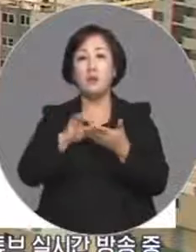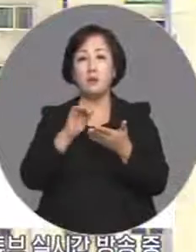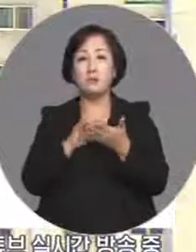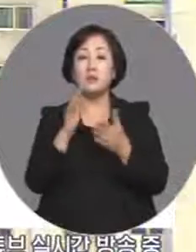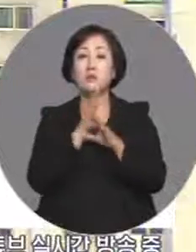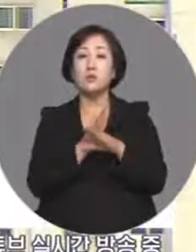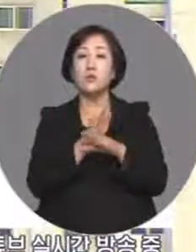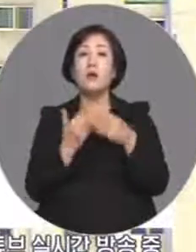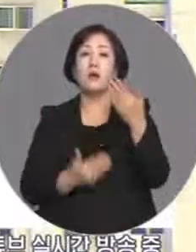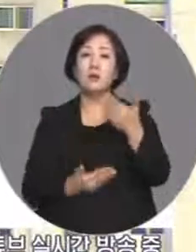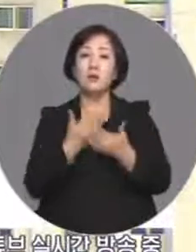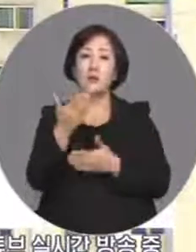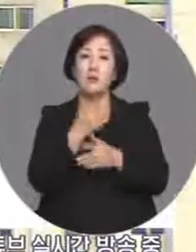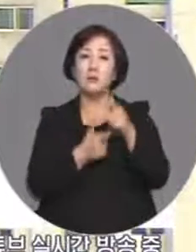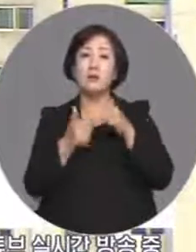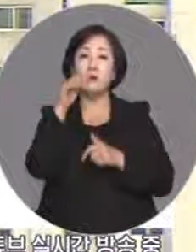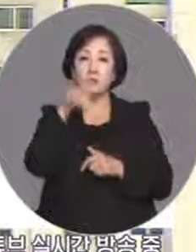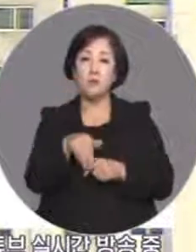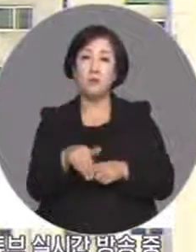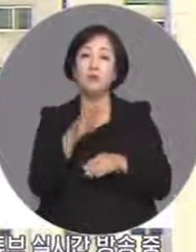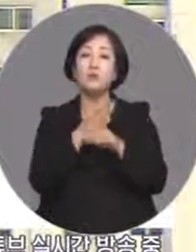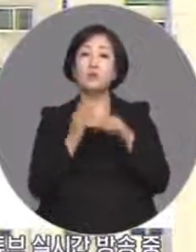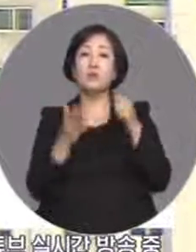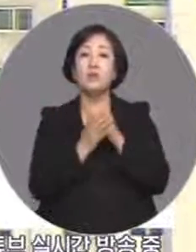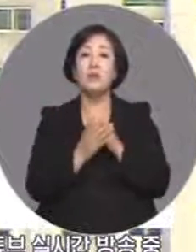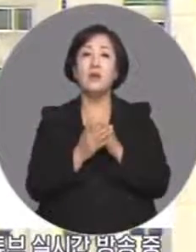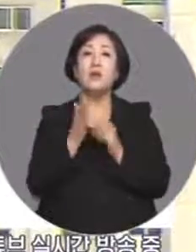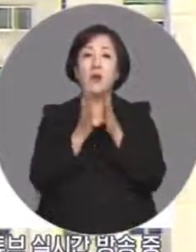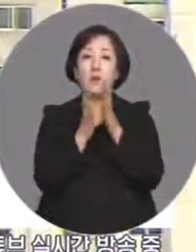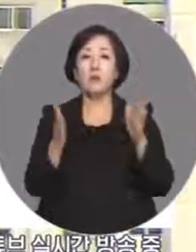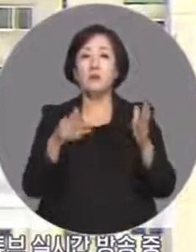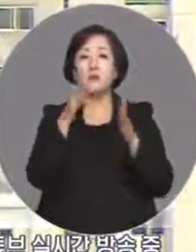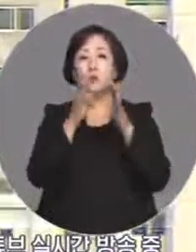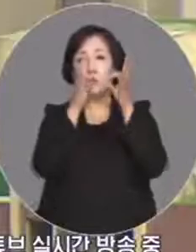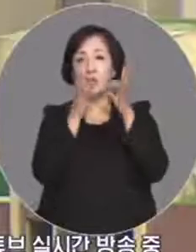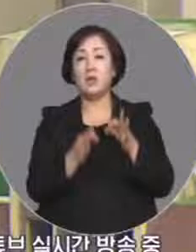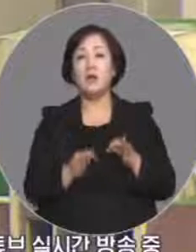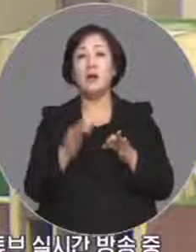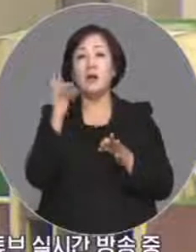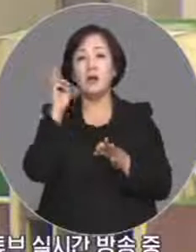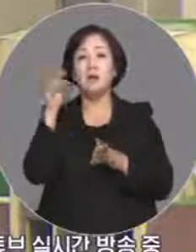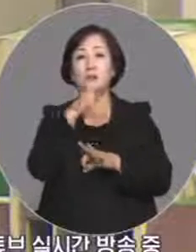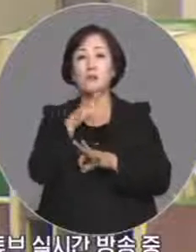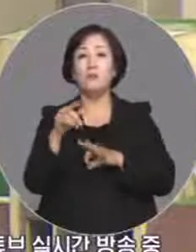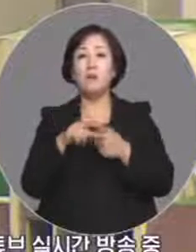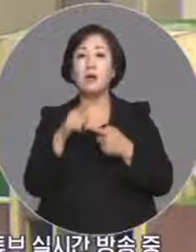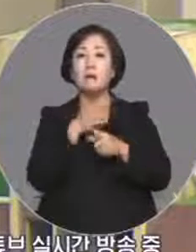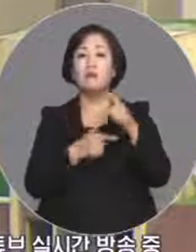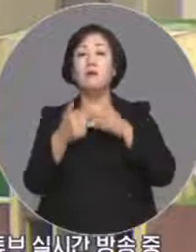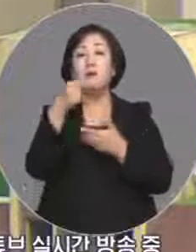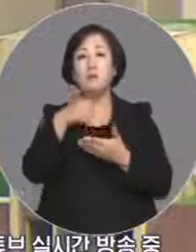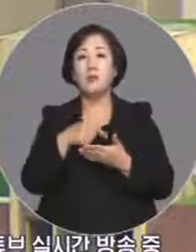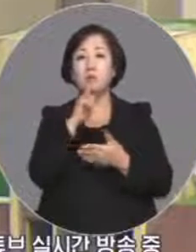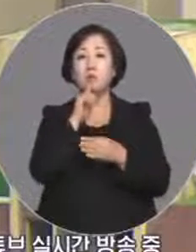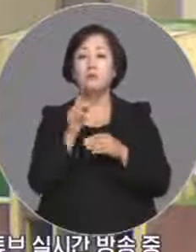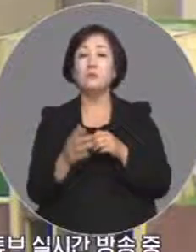형성되면서 거래 절벽 속에 울산 아파트값이 하락세로 전환될 수도 있다는 전망이 나오고 있습니다.